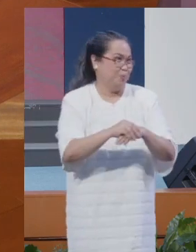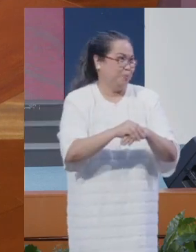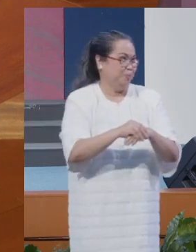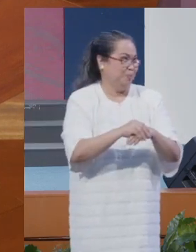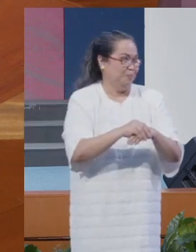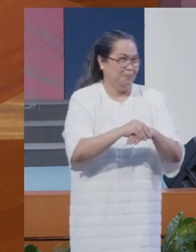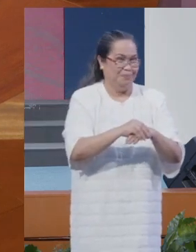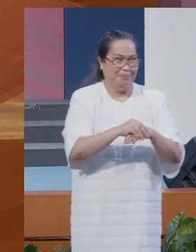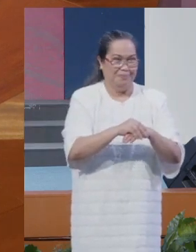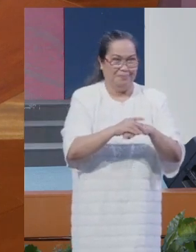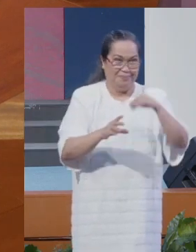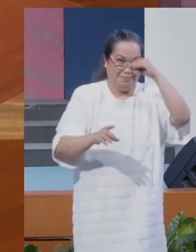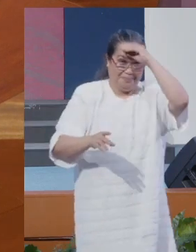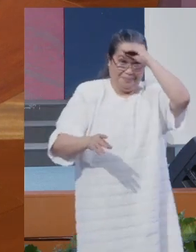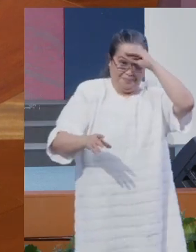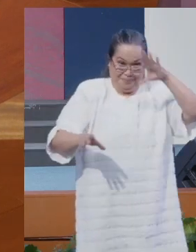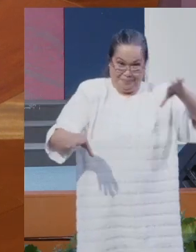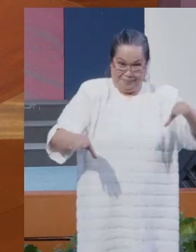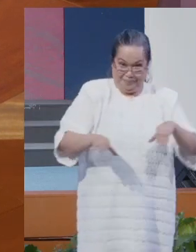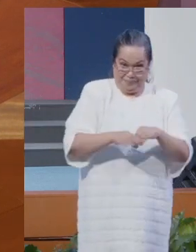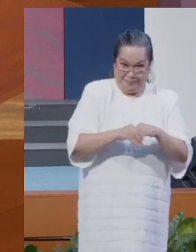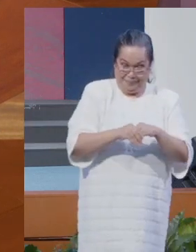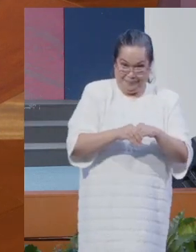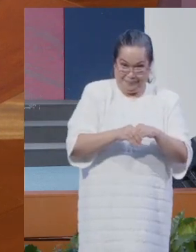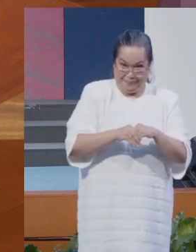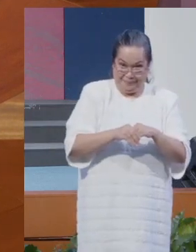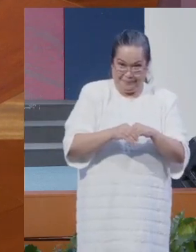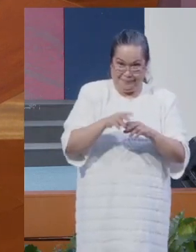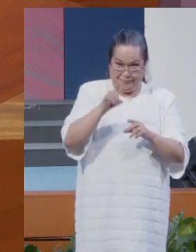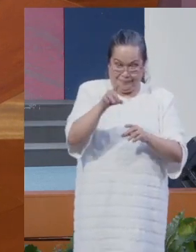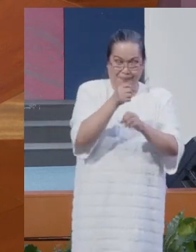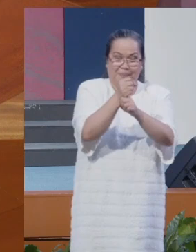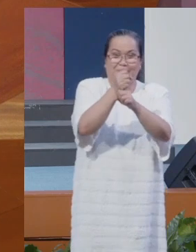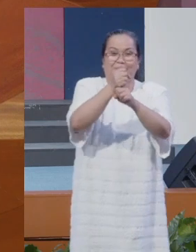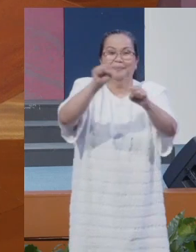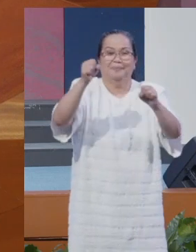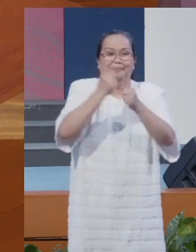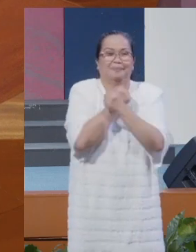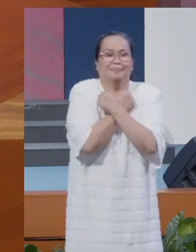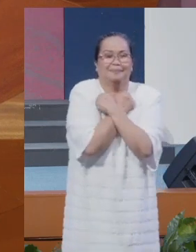Isang bridegroom na tutubos sa kanyang sinisintang hirang.